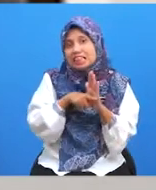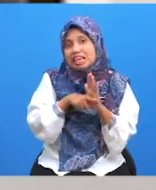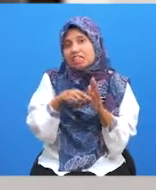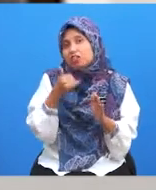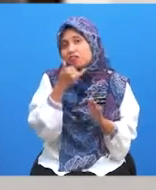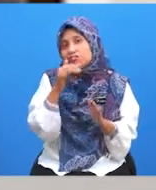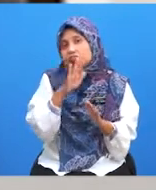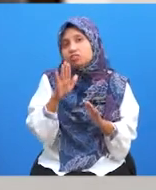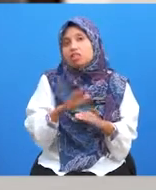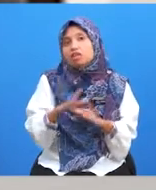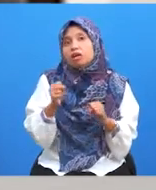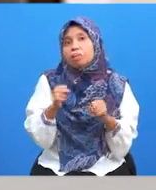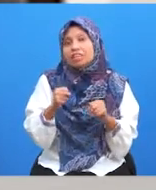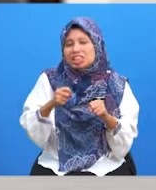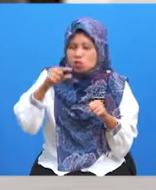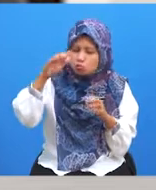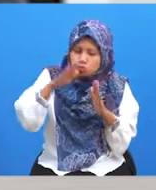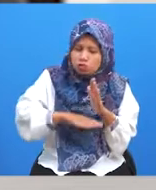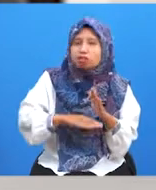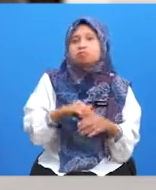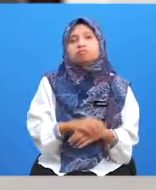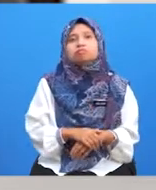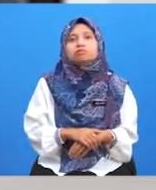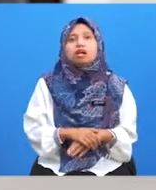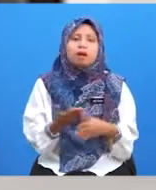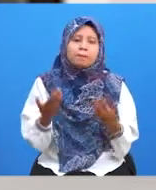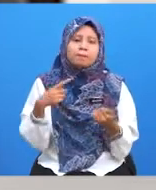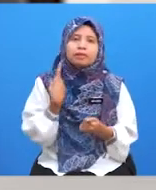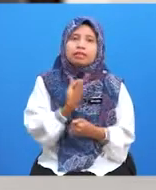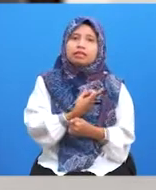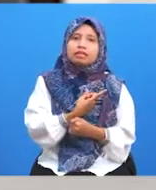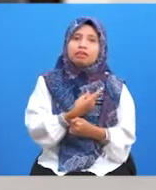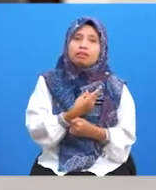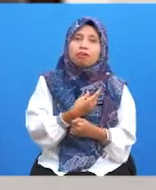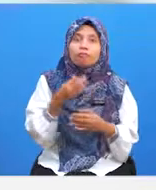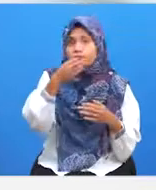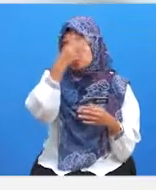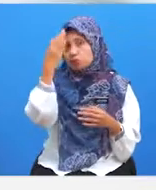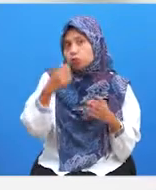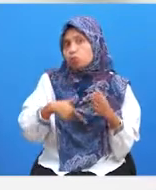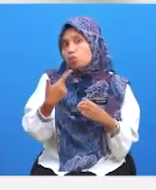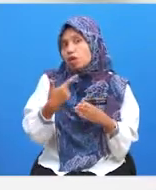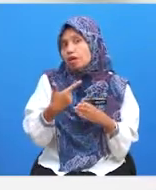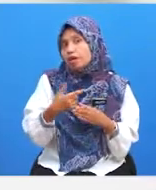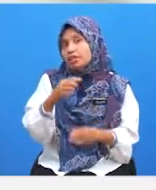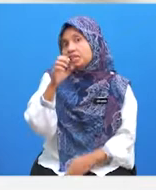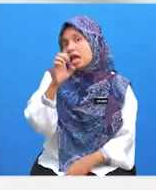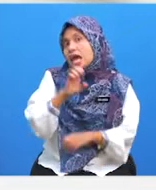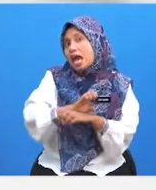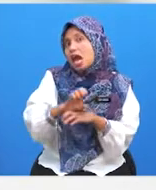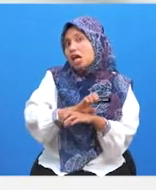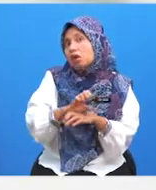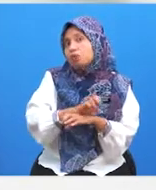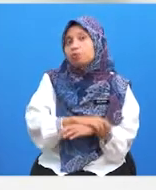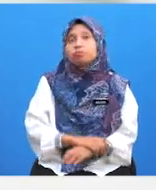sektor perniagaan dapat diminimumkan Mari kita lihat faktor luaran yang kedua yaitu ekonomi bagi